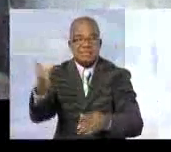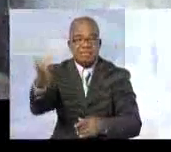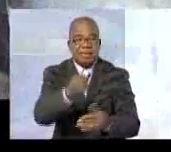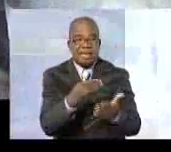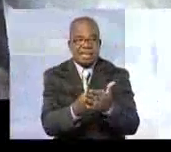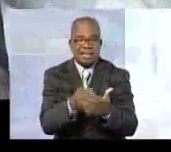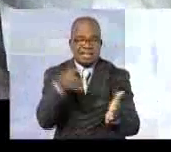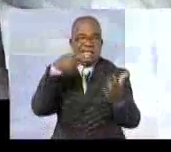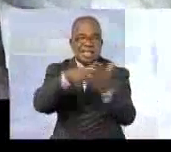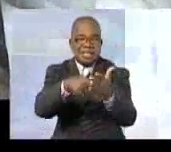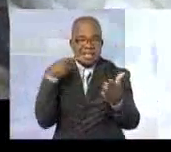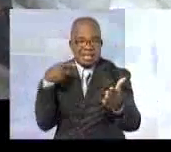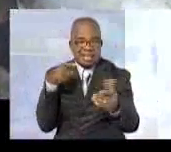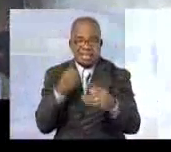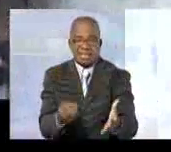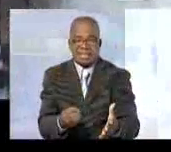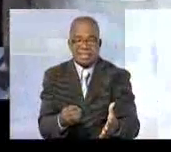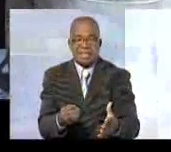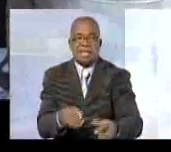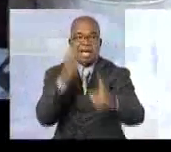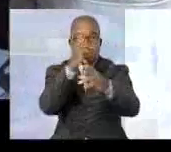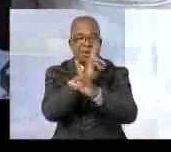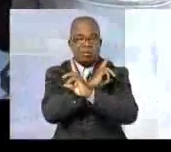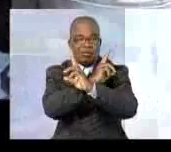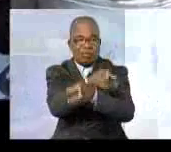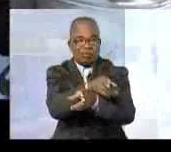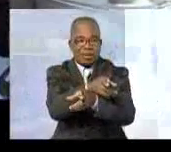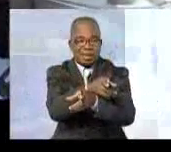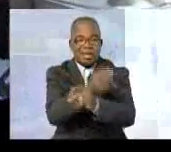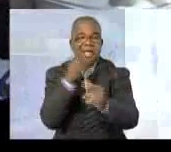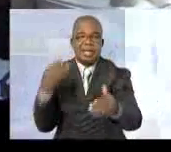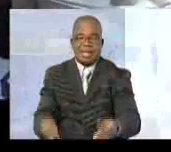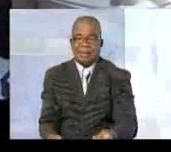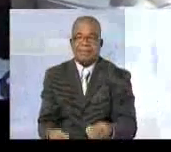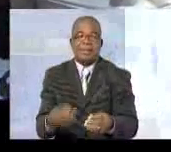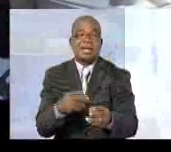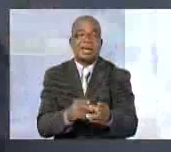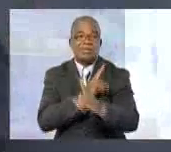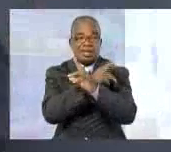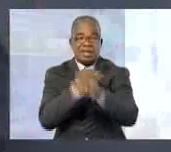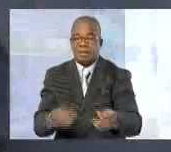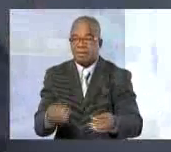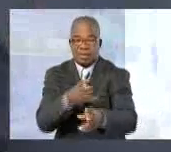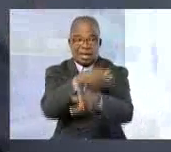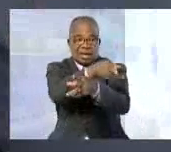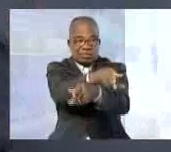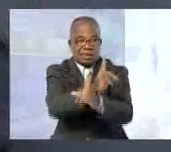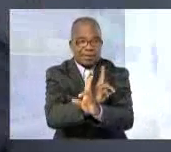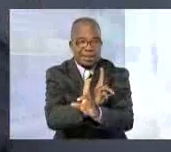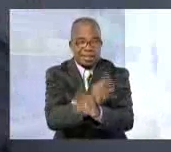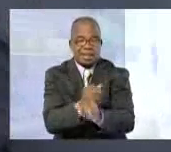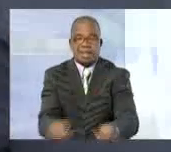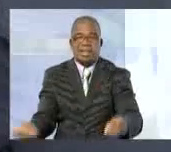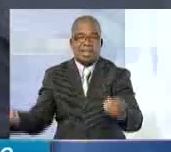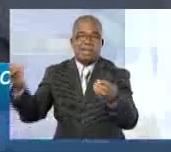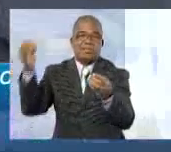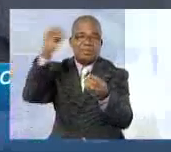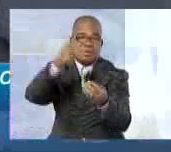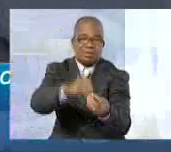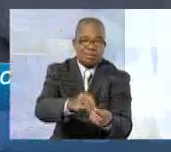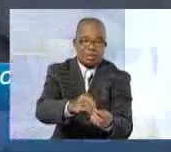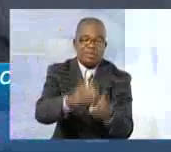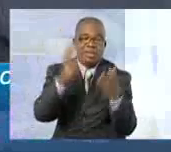la phase de démarrage du projet se chiffre à 1 milliard de francs CFA. Le comité de pilotage du Fonds d'appui aux femmes de Côte d'Ivoire